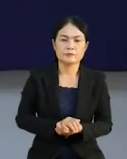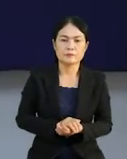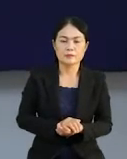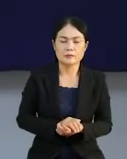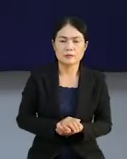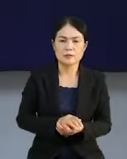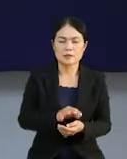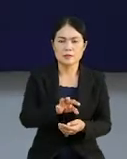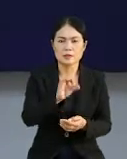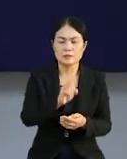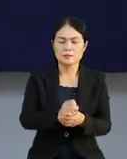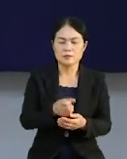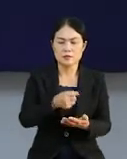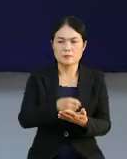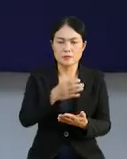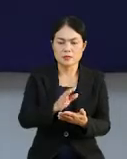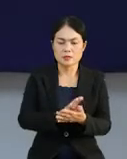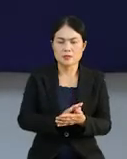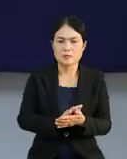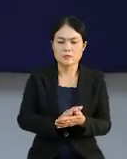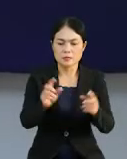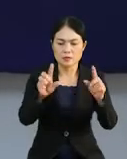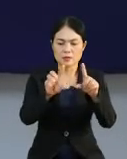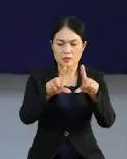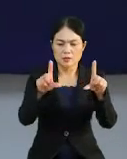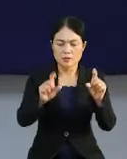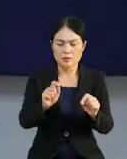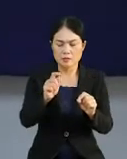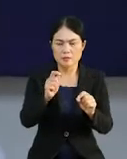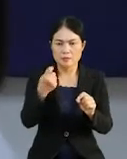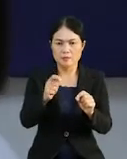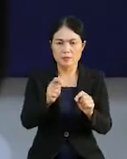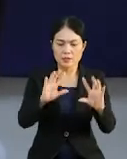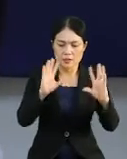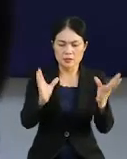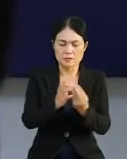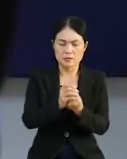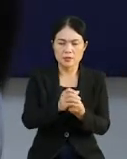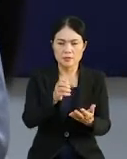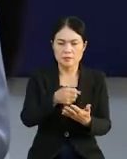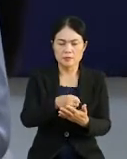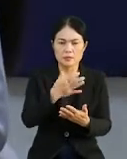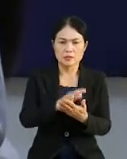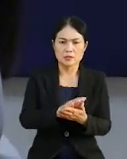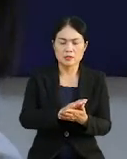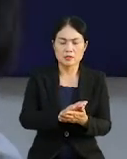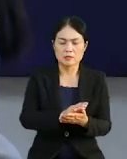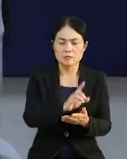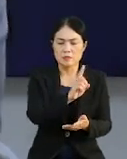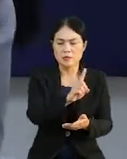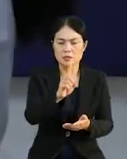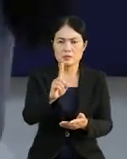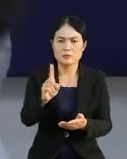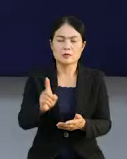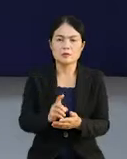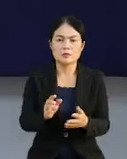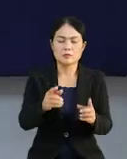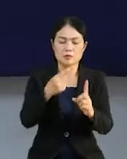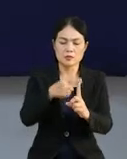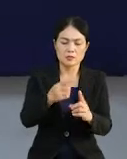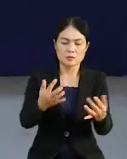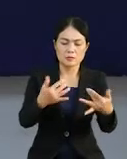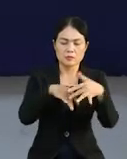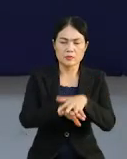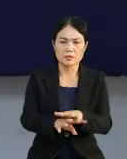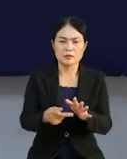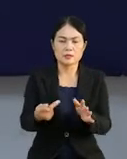đầm bay rồi đầm lấy này cái đoạn đạp rạ sẽ rốc cứ dừng tới vô đầm lấy này sẽ lập cái đạp rạ này muối muối một bốp bên